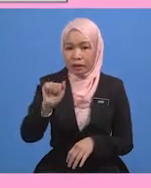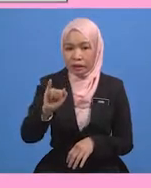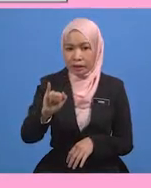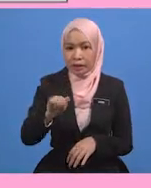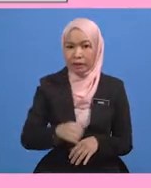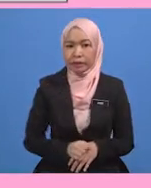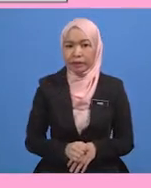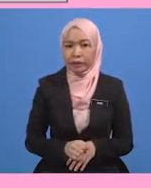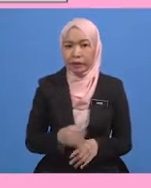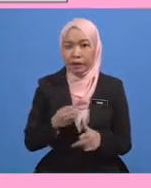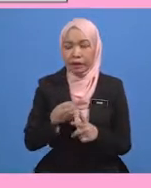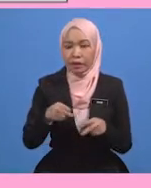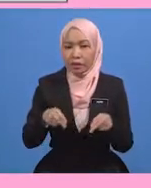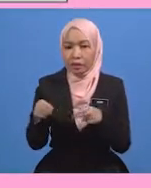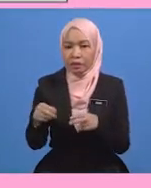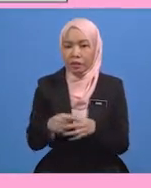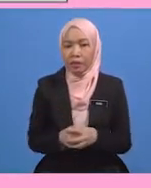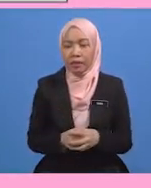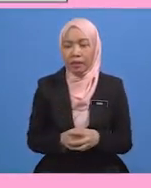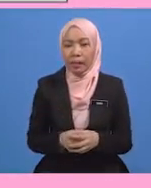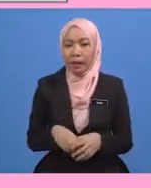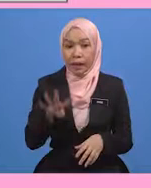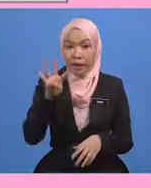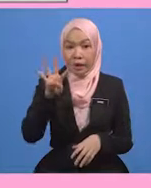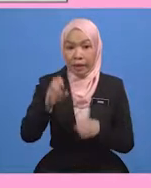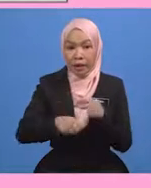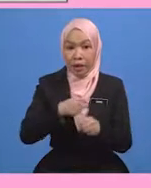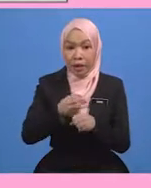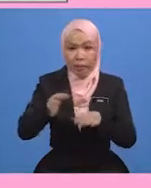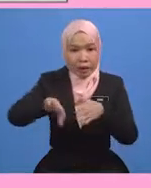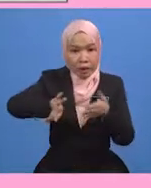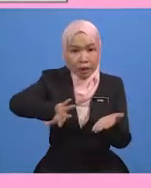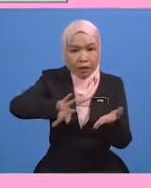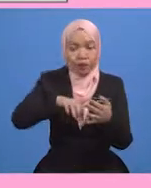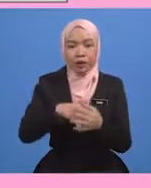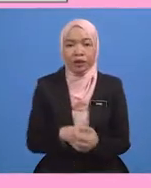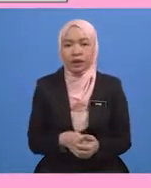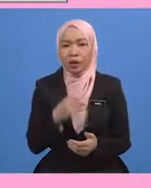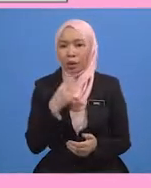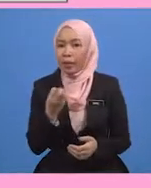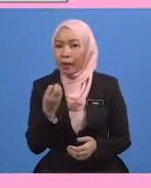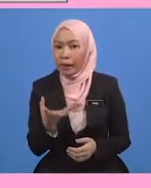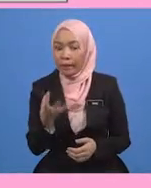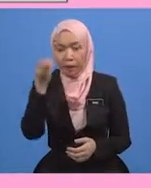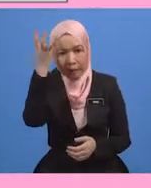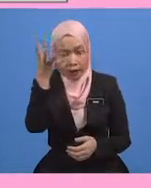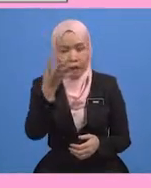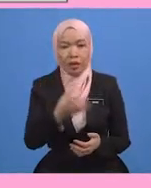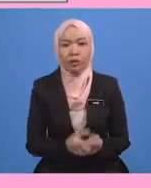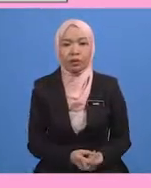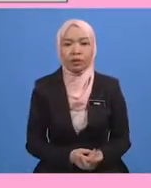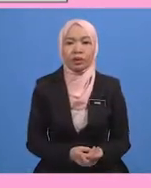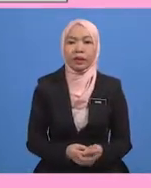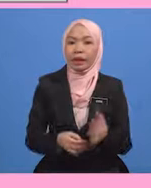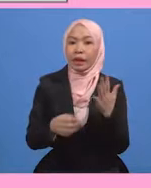keempat, tahun meninggal dunia ataupun umur tokoh meninggal dunia. Perkara kelima,